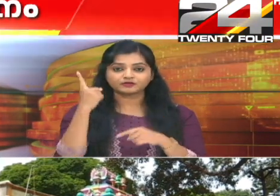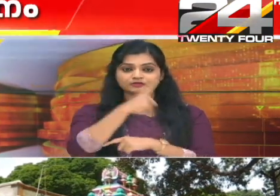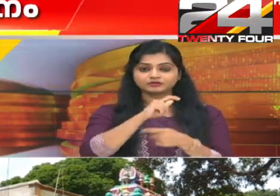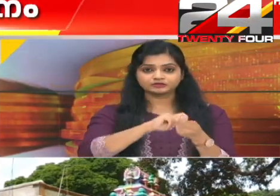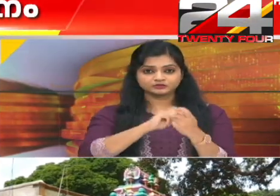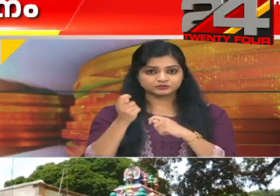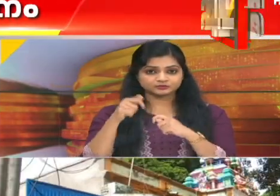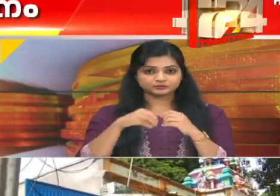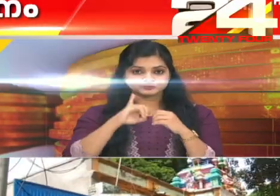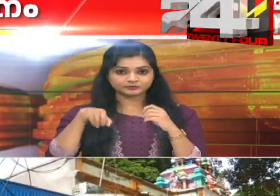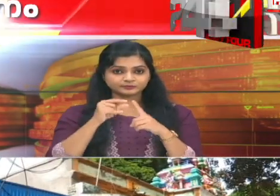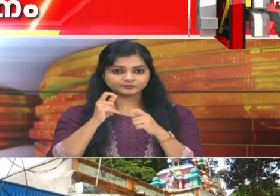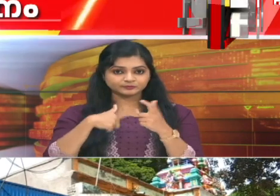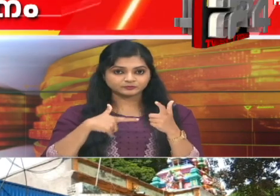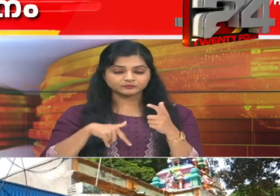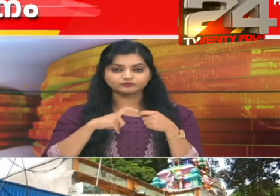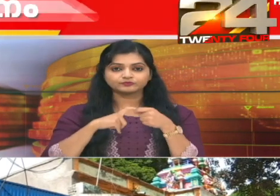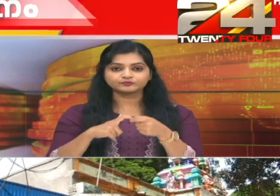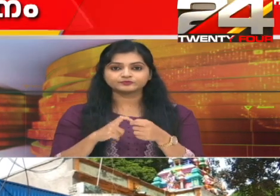വിവരങ്ങൾ എന്തൊക്കെയാണ്?